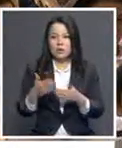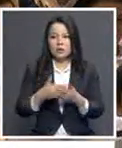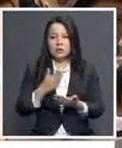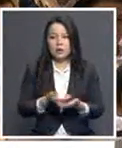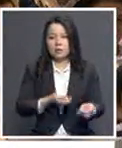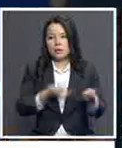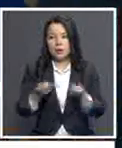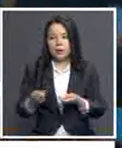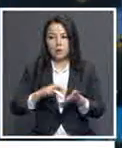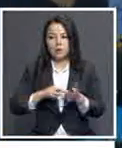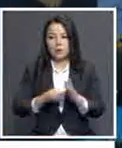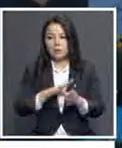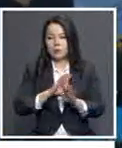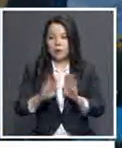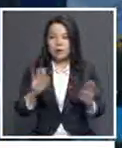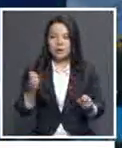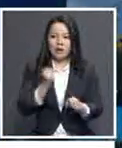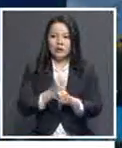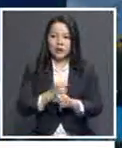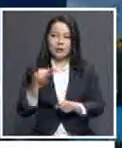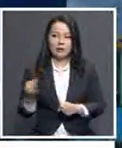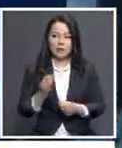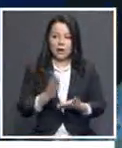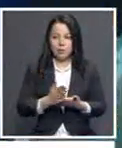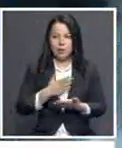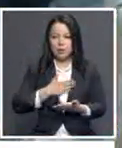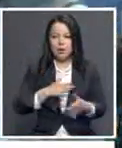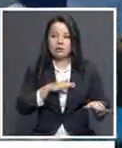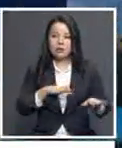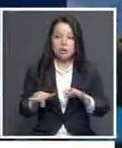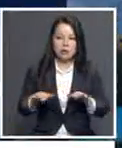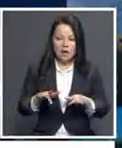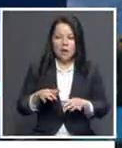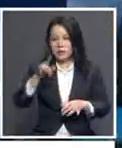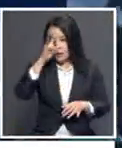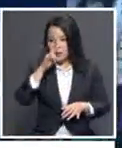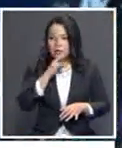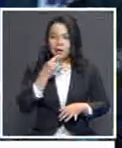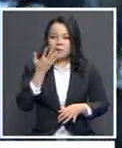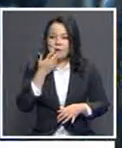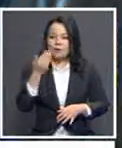әкеліпті. Бүгінгі шарамыз жалпы Қазақстанда цифрландыру жобасының аясында